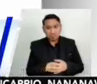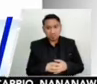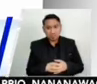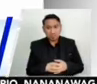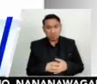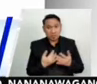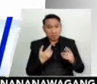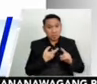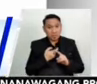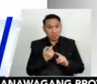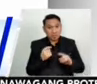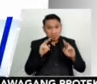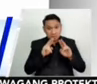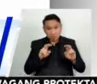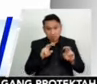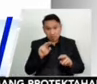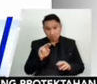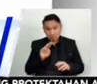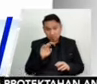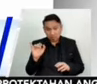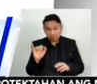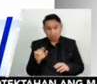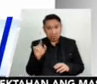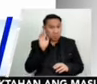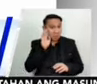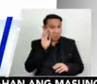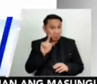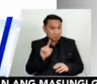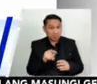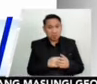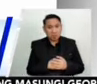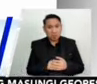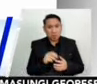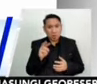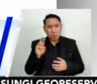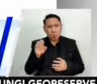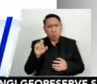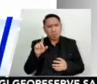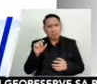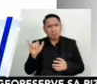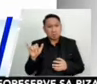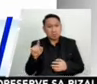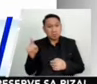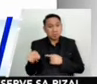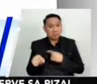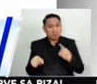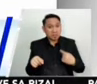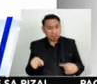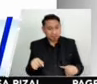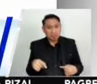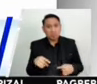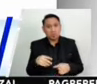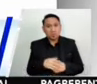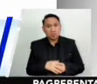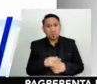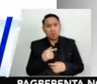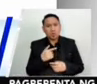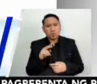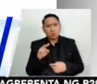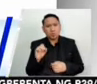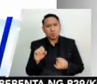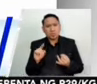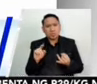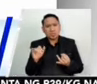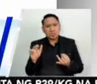NBI ang kapatid ng mayora na si Wesley go ay ang Chinese National na si go shanan may